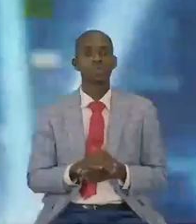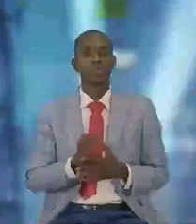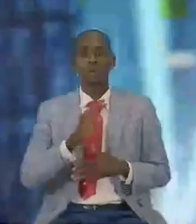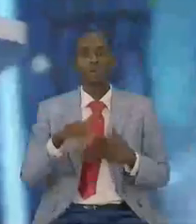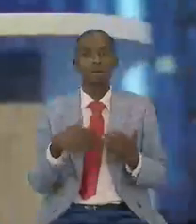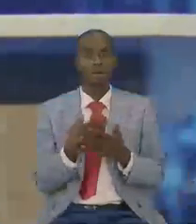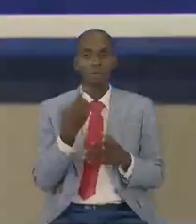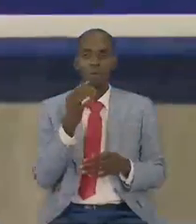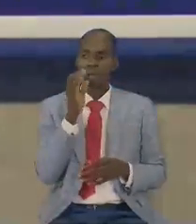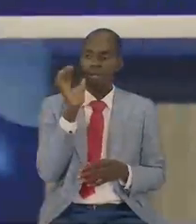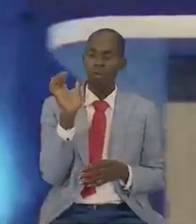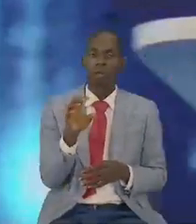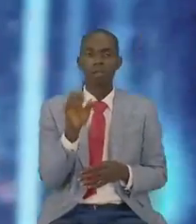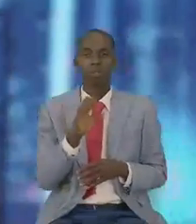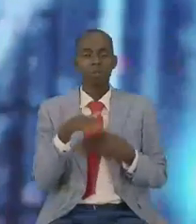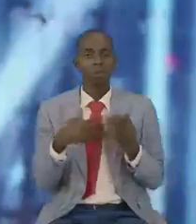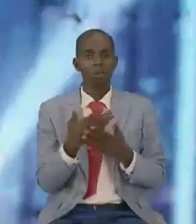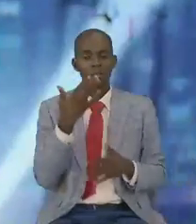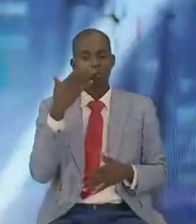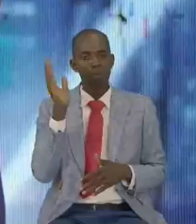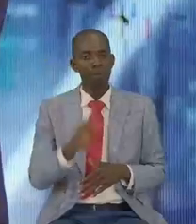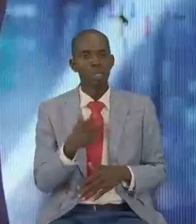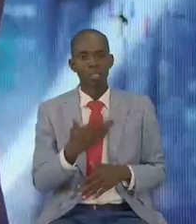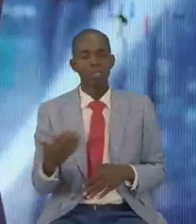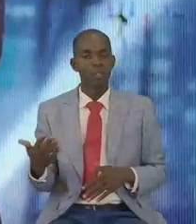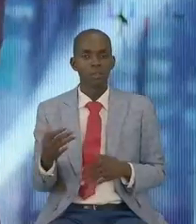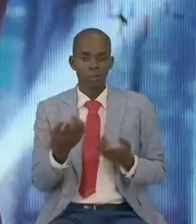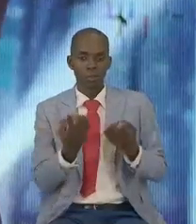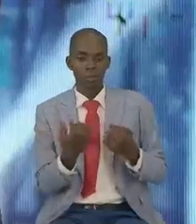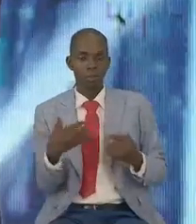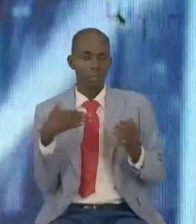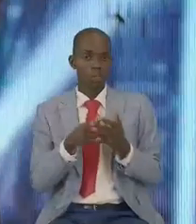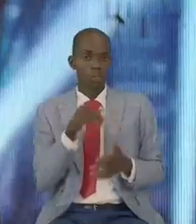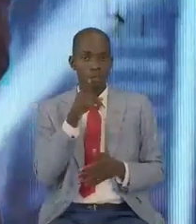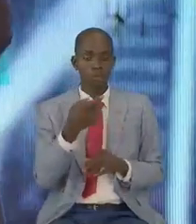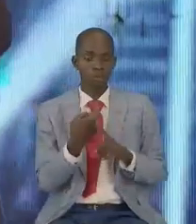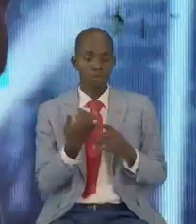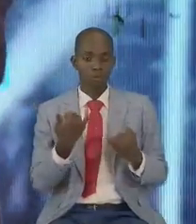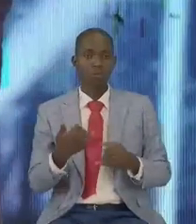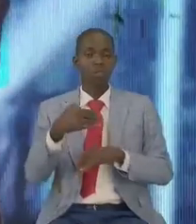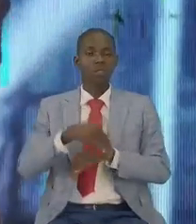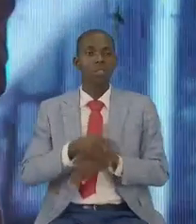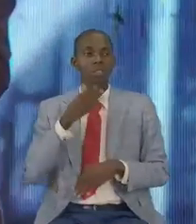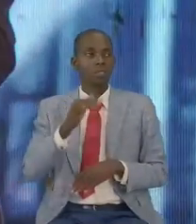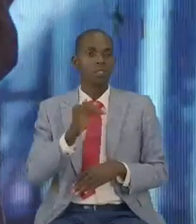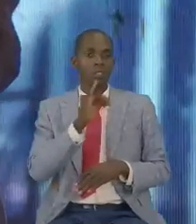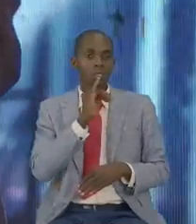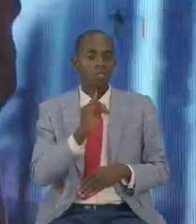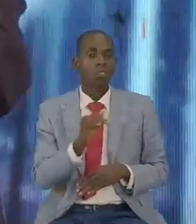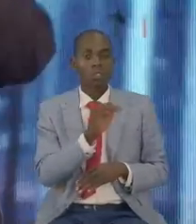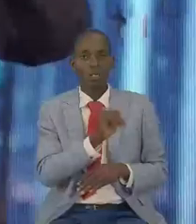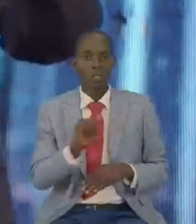ces malédictions, toutes ces mauvaises choses venant sur toi, mais ce soir, il